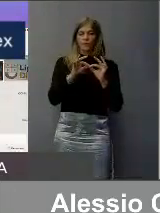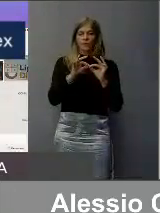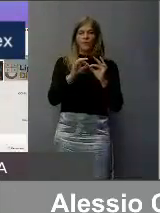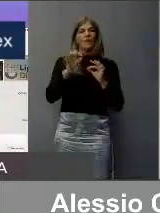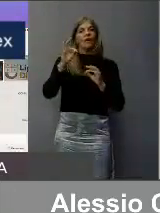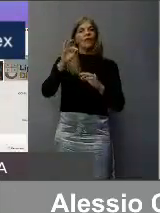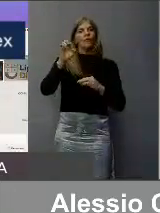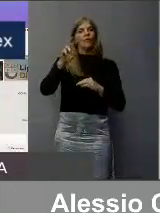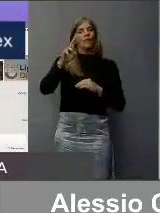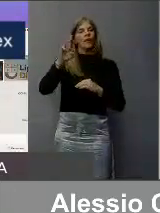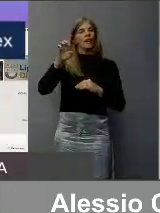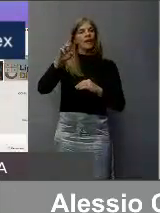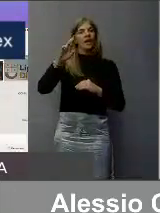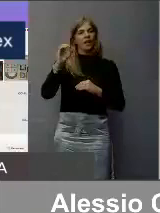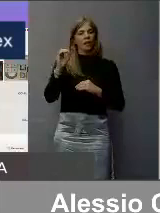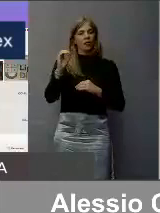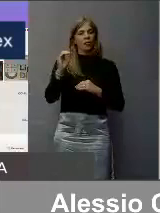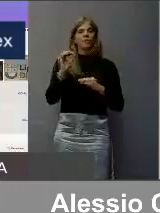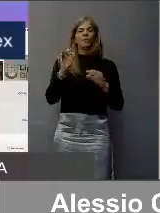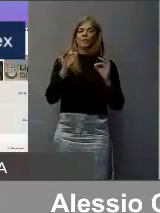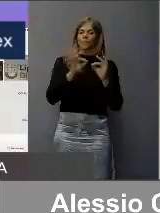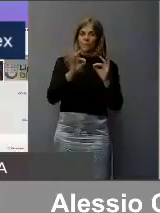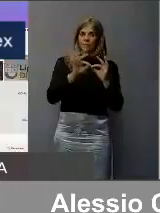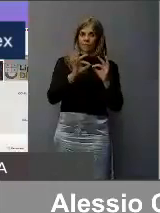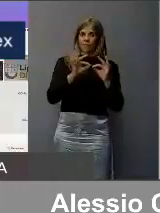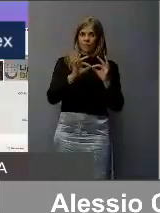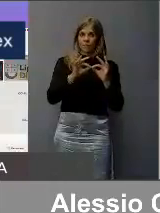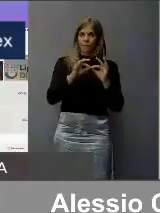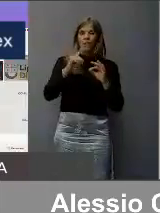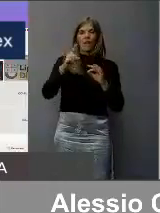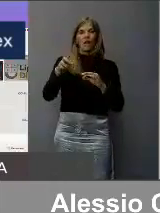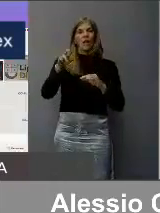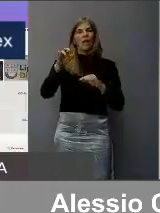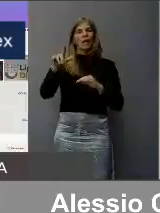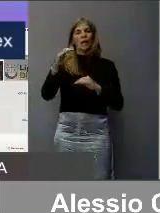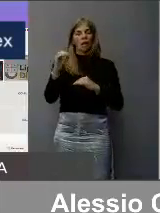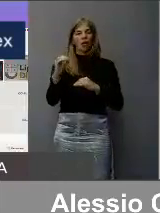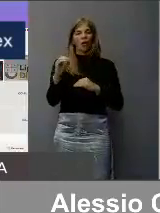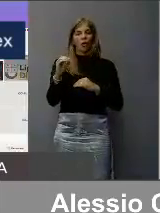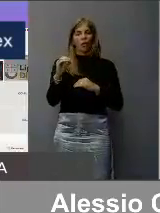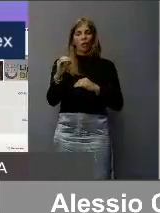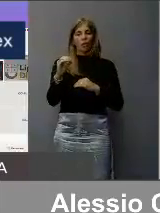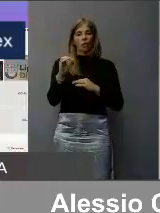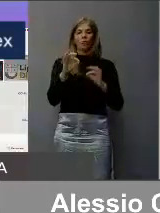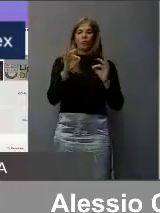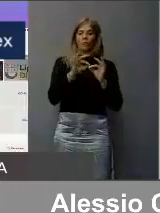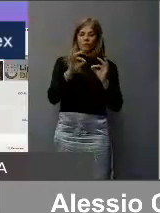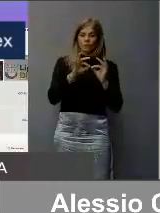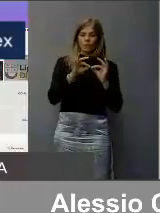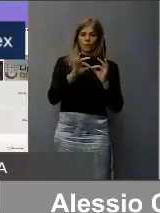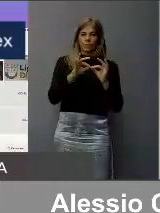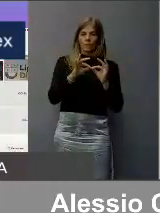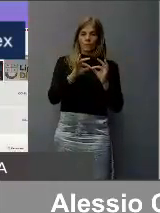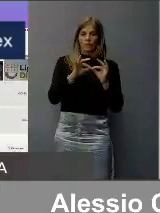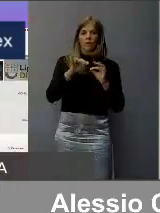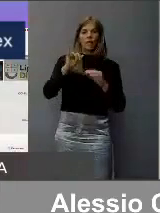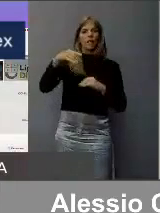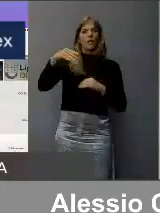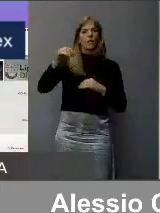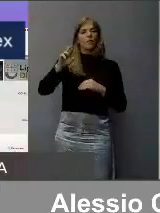scegliere ferrero favorevole consigliere grillo favorevole consigliere